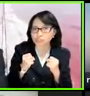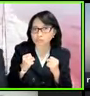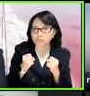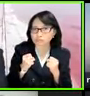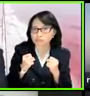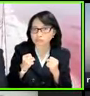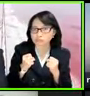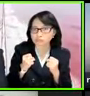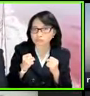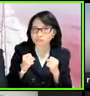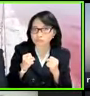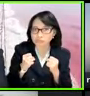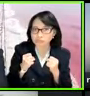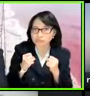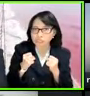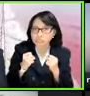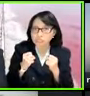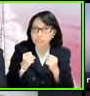Kristus